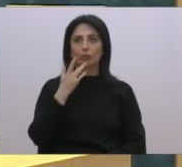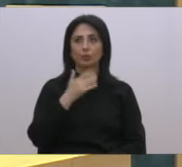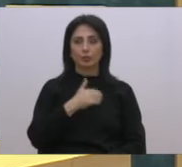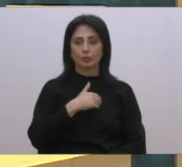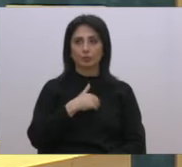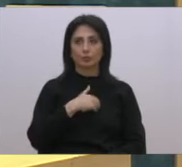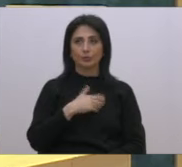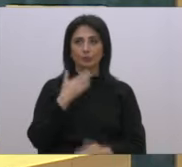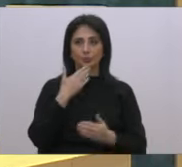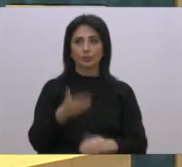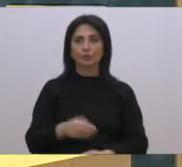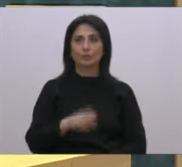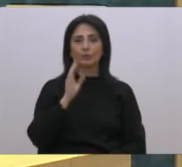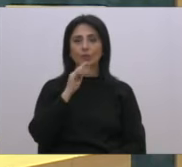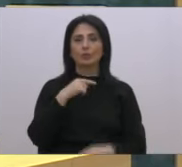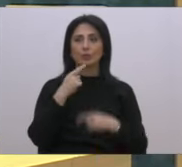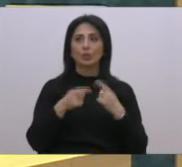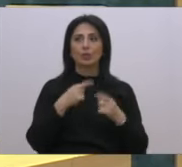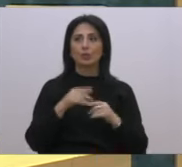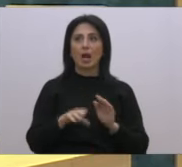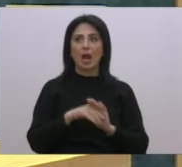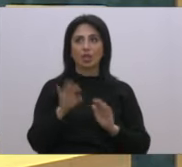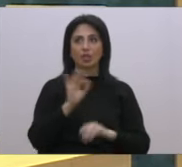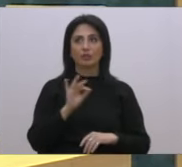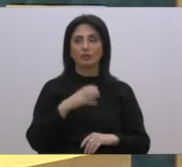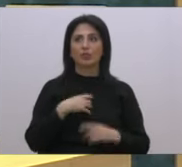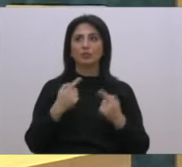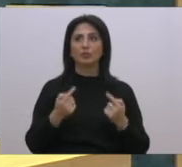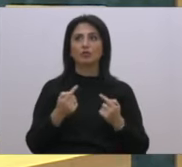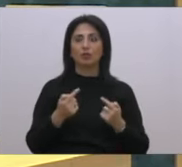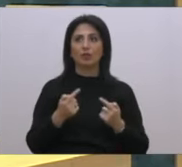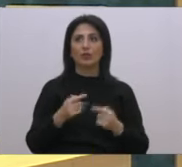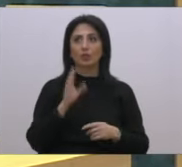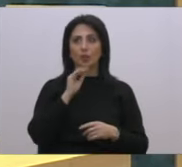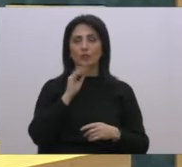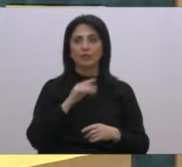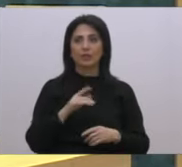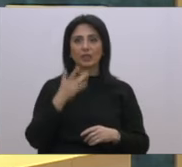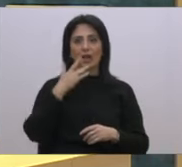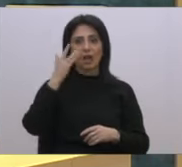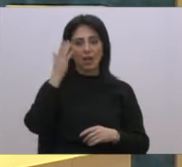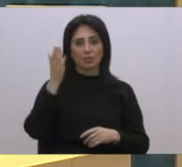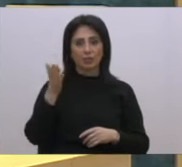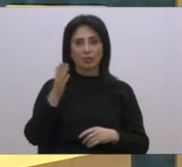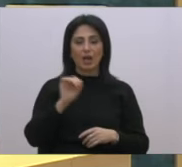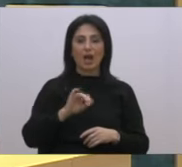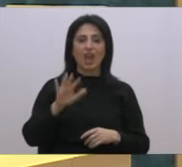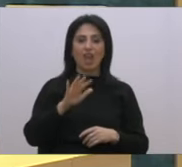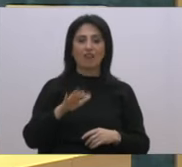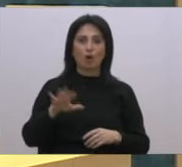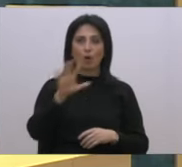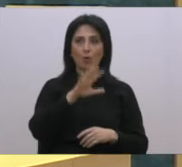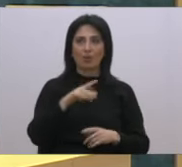ნება იკითხება. როდესაც ლაპარაკობს არჩევნებზე, მნიშვნელოვანია, როდესაც შეერთებული შტატები, ევროპის დიდი